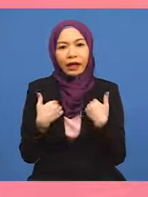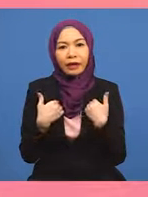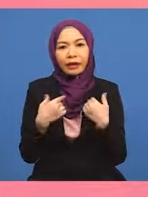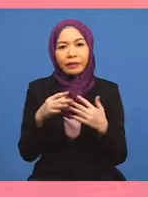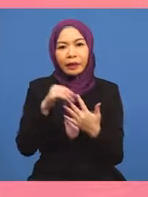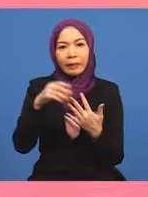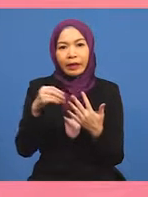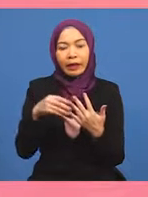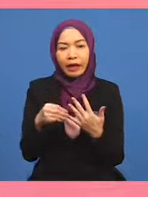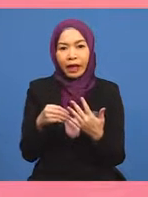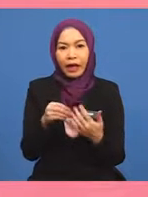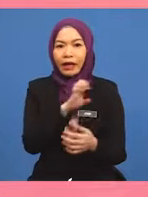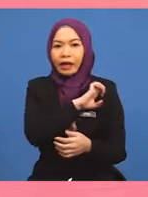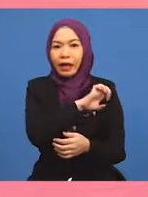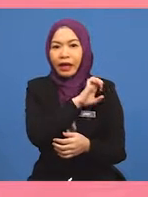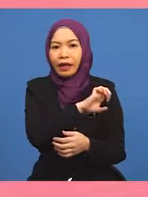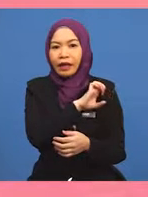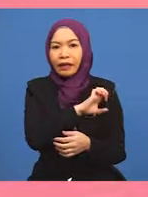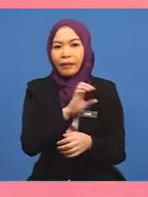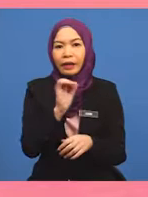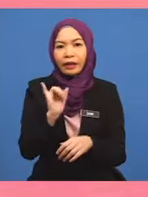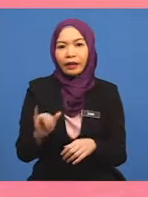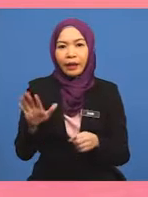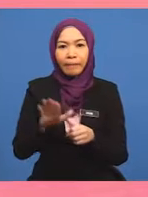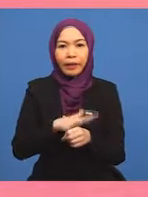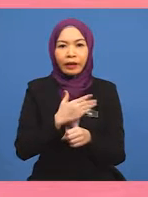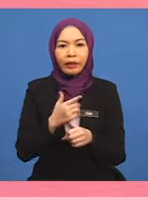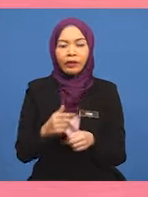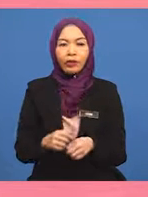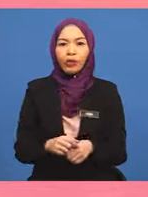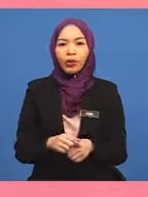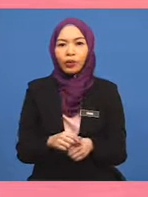beberapa elemen yang memenuhi kehendak pelanggan.